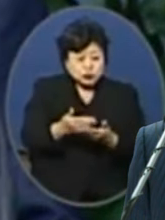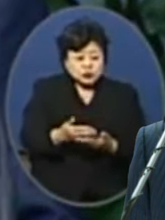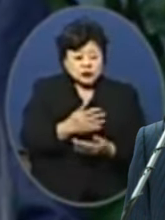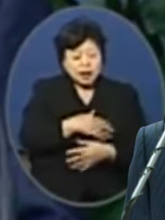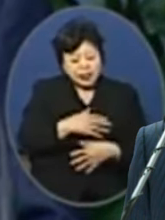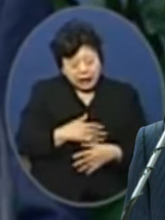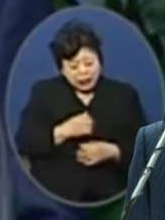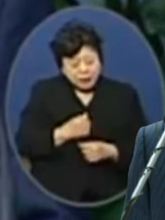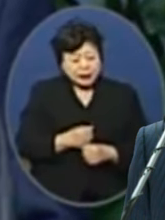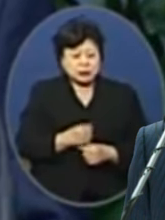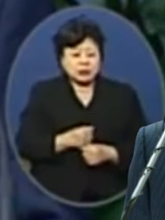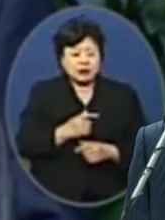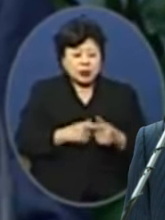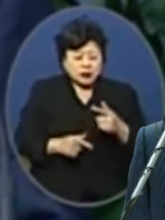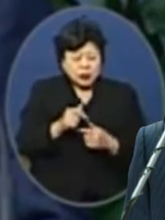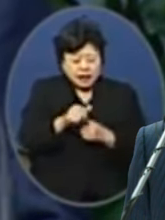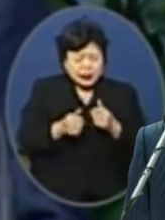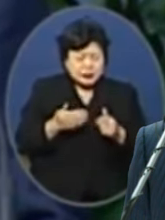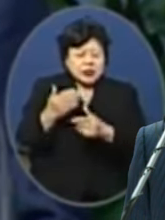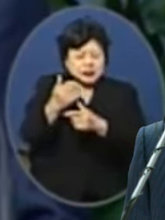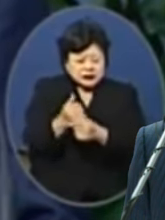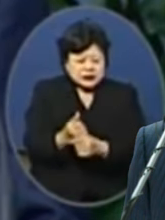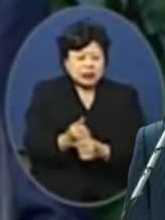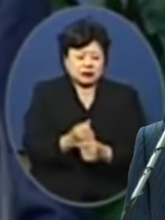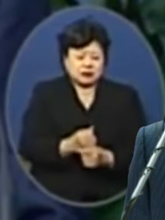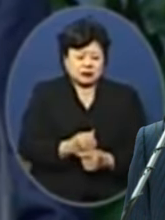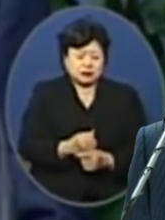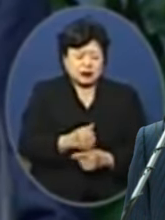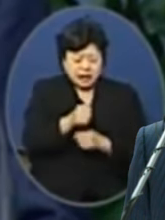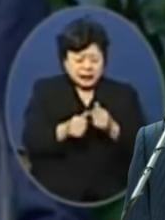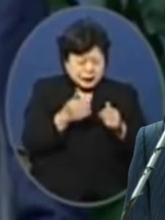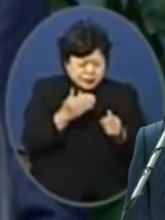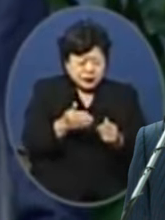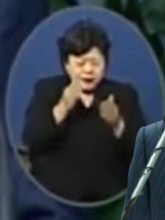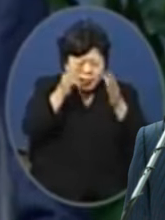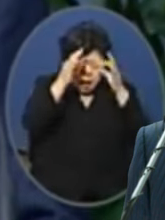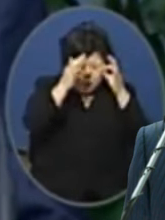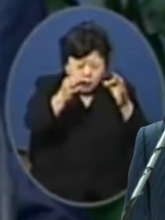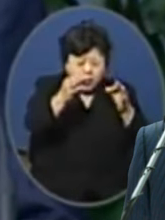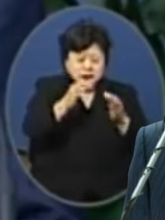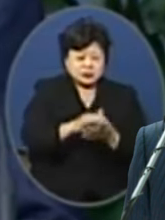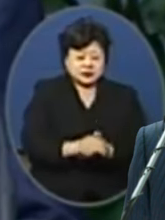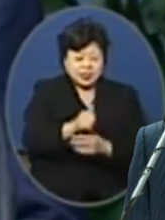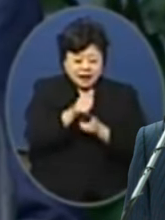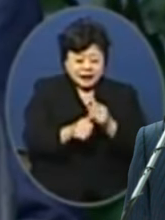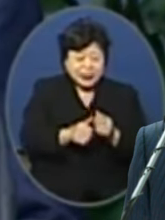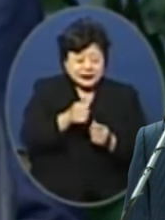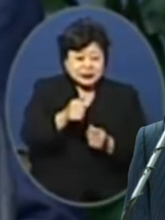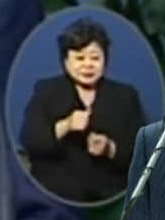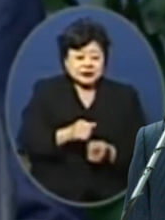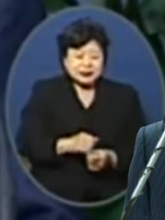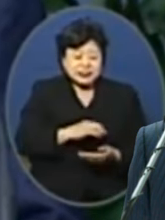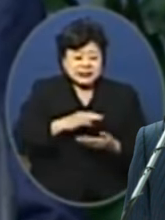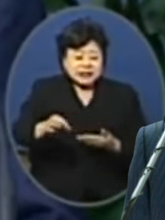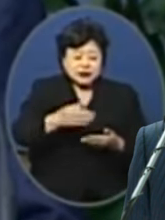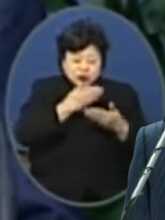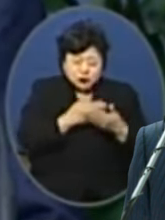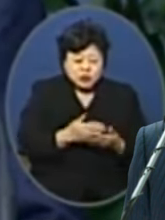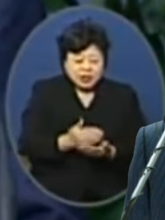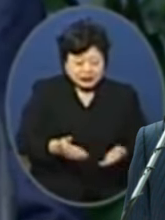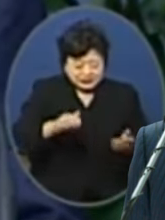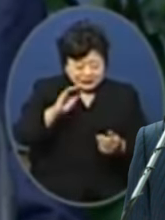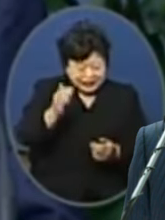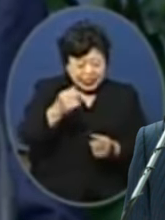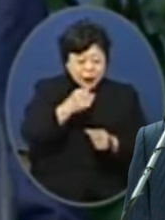약하게 만들로 더욱 하나님께 의지하고 더욱 하나님께 바라보 해서 하나님이 사용하는 귀한 그릇이